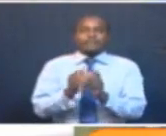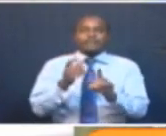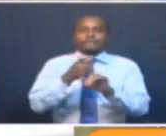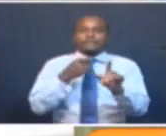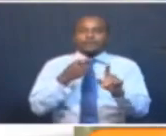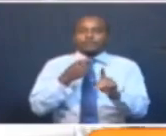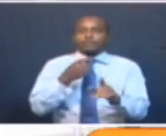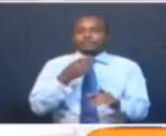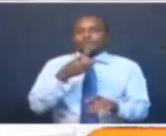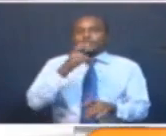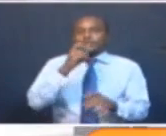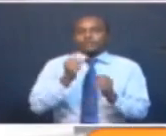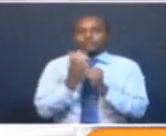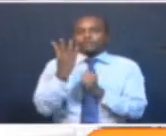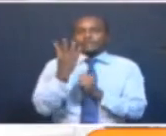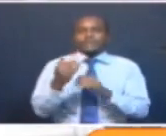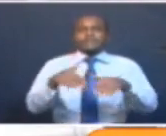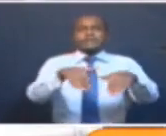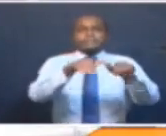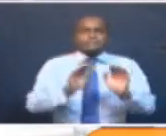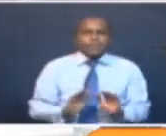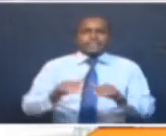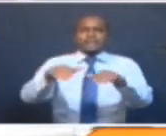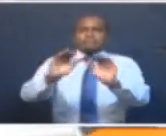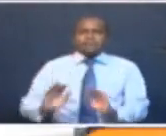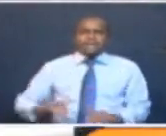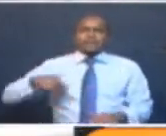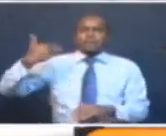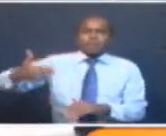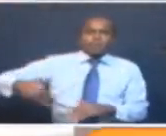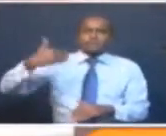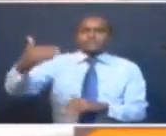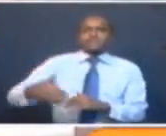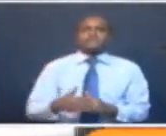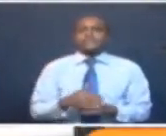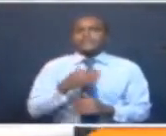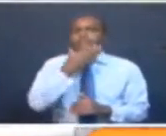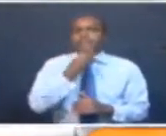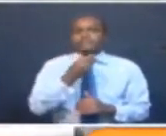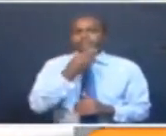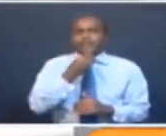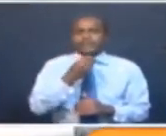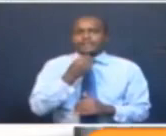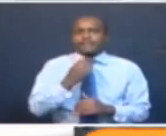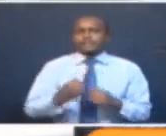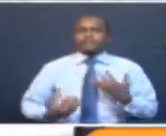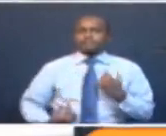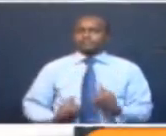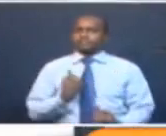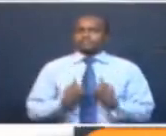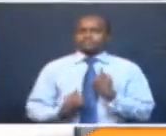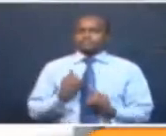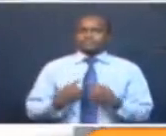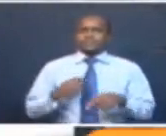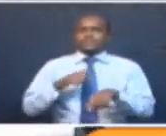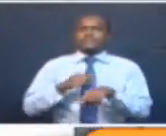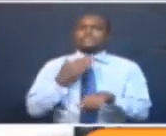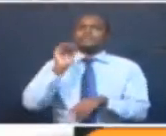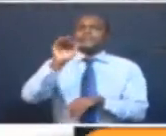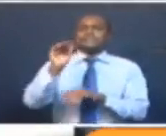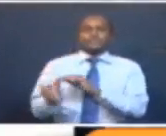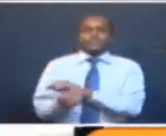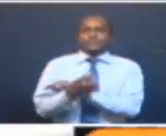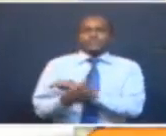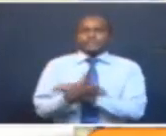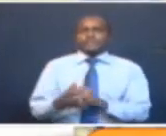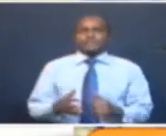wa 2014 ikifanya mazishi mara kwa mara. Babake kijana huyo akishika mori tulipotaka usemi wake kuhusiana na